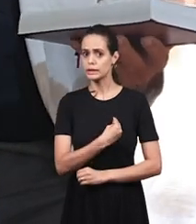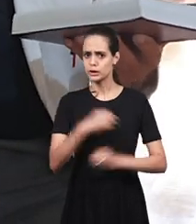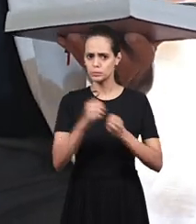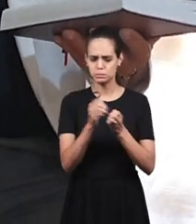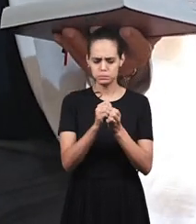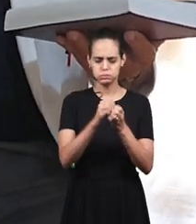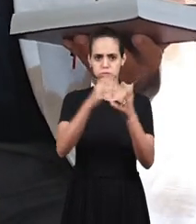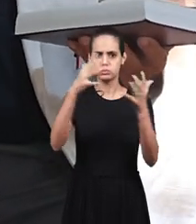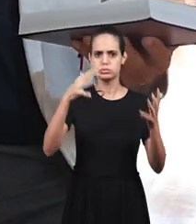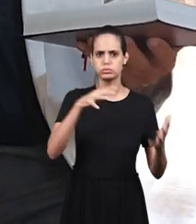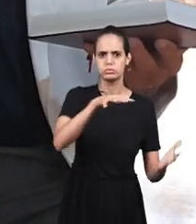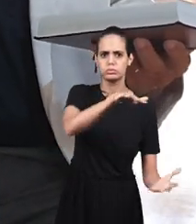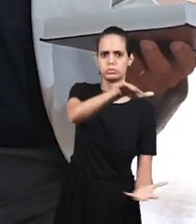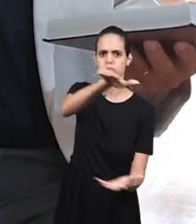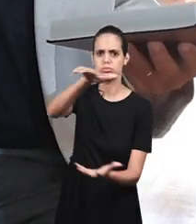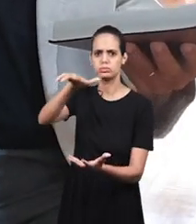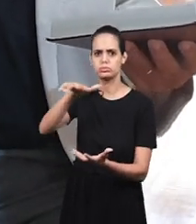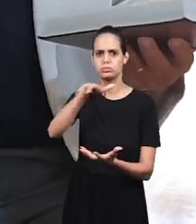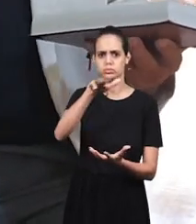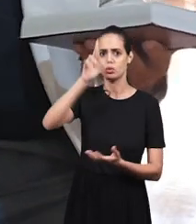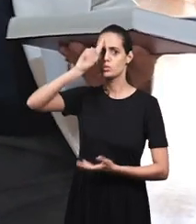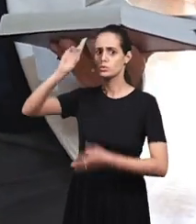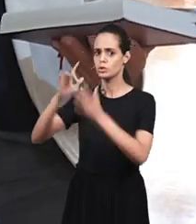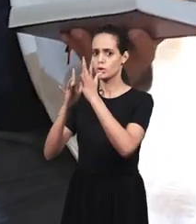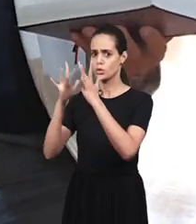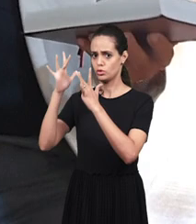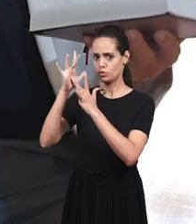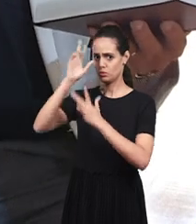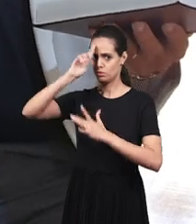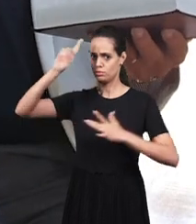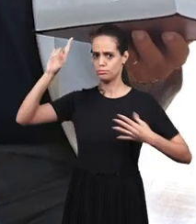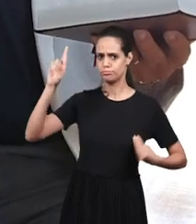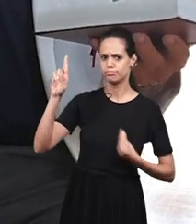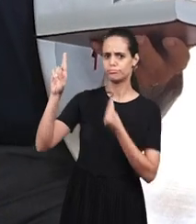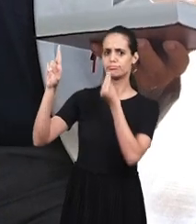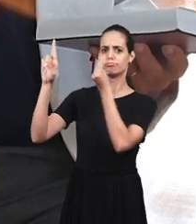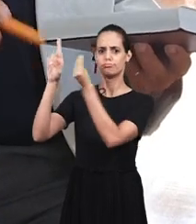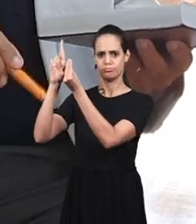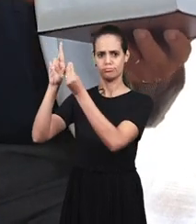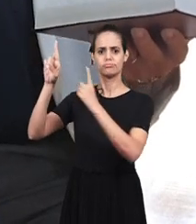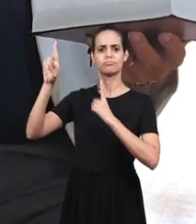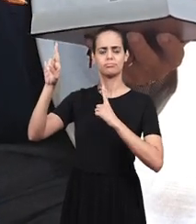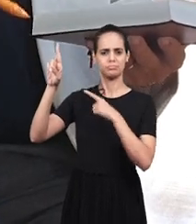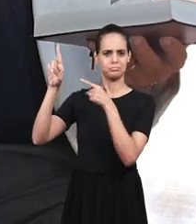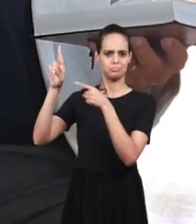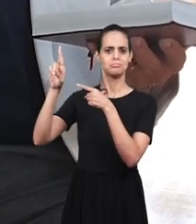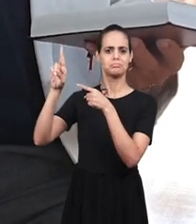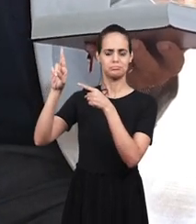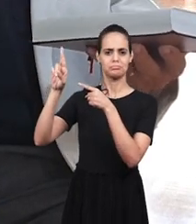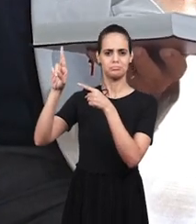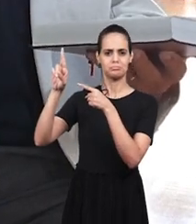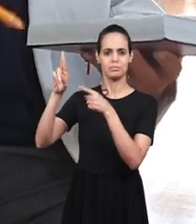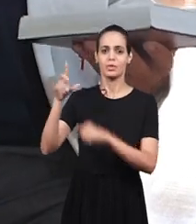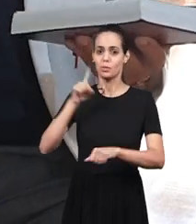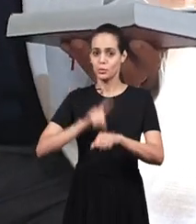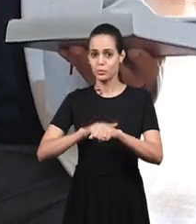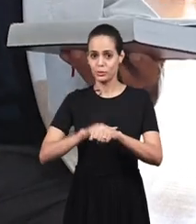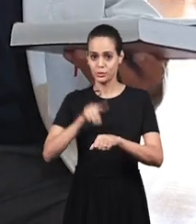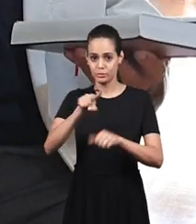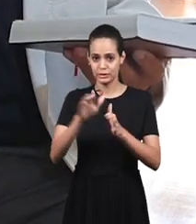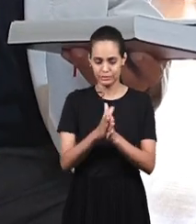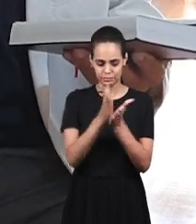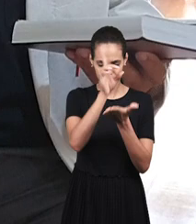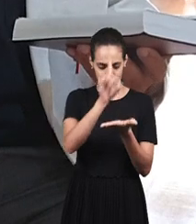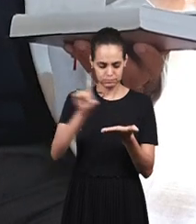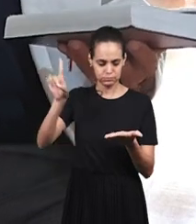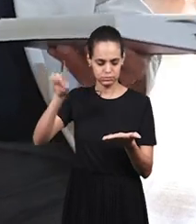Rien de ce qui a été fait sans lui, la Bible dit. En lui était la vie. Donc, toutes les fois que vous ouvrez la